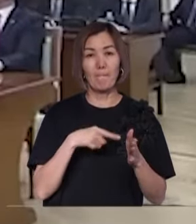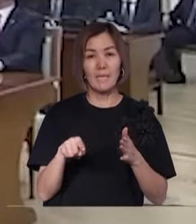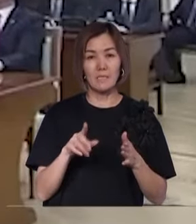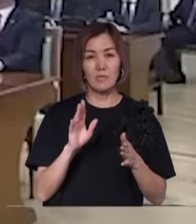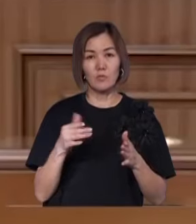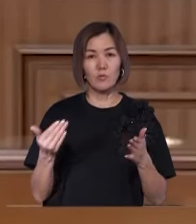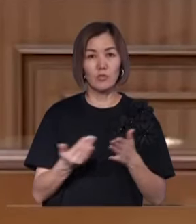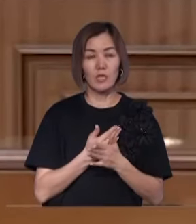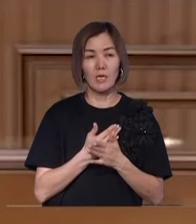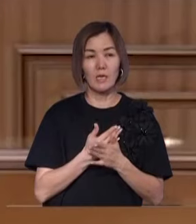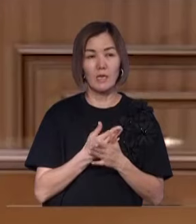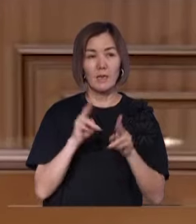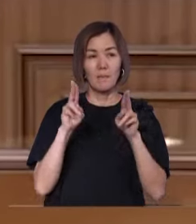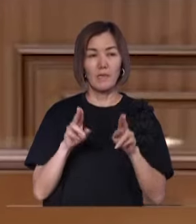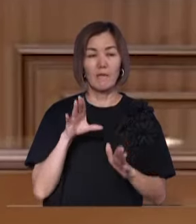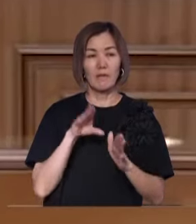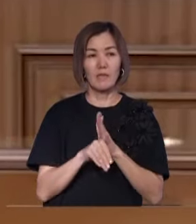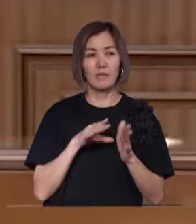үшін жаңа негіздер енгізілген.